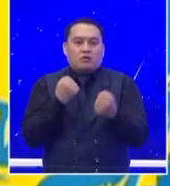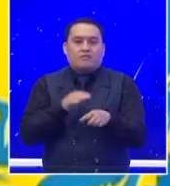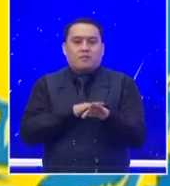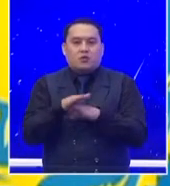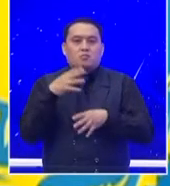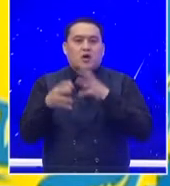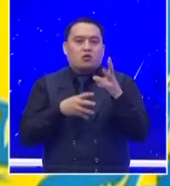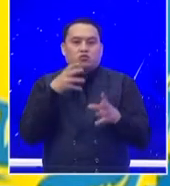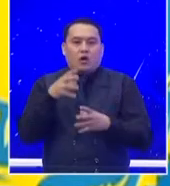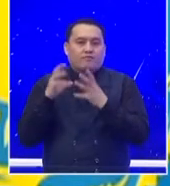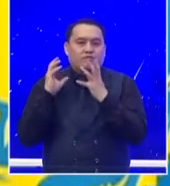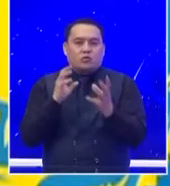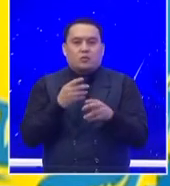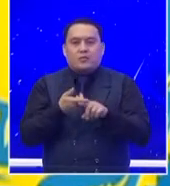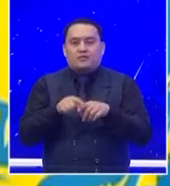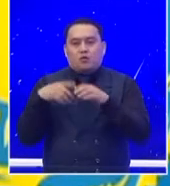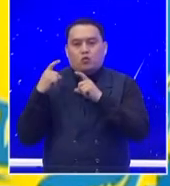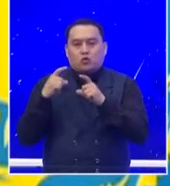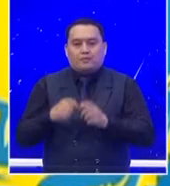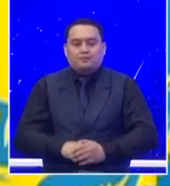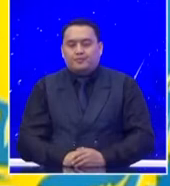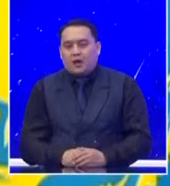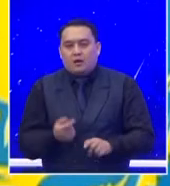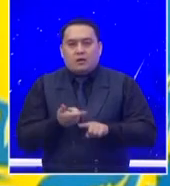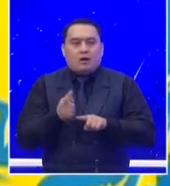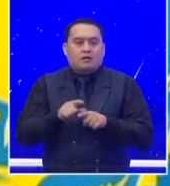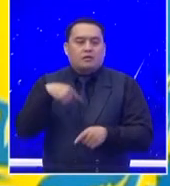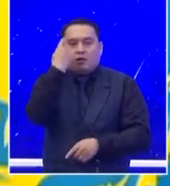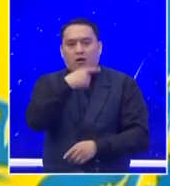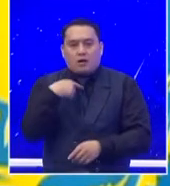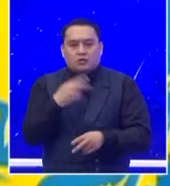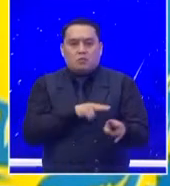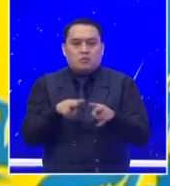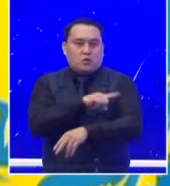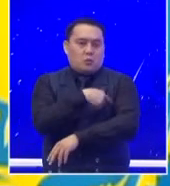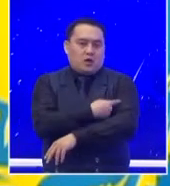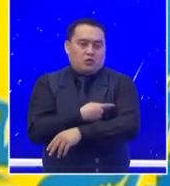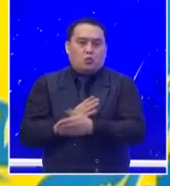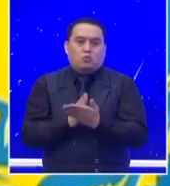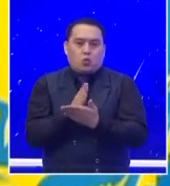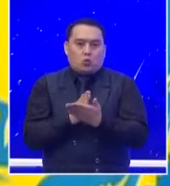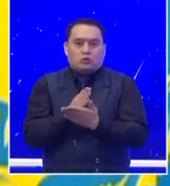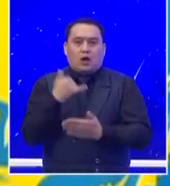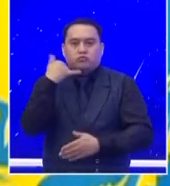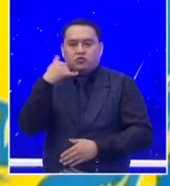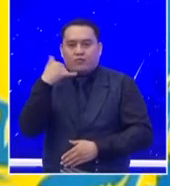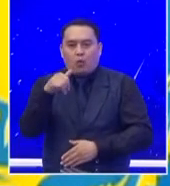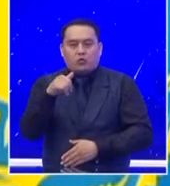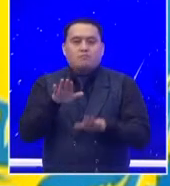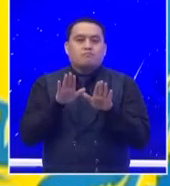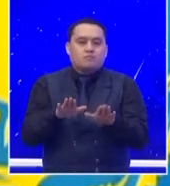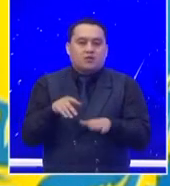осуществляющих международные автомобильные перевозки грузов. Для этих лиц наблюдение медицинскими работниками путем обзвона по